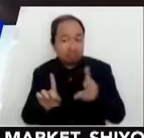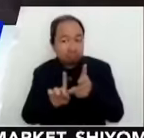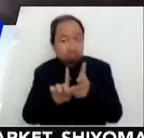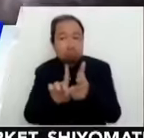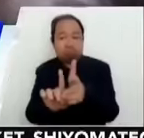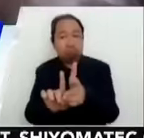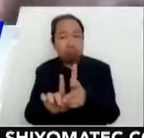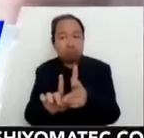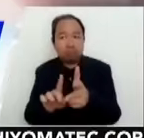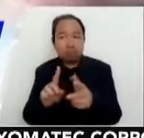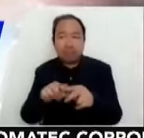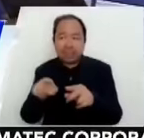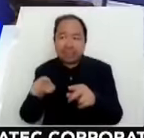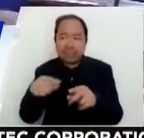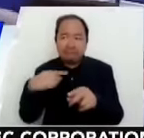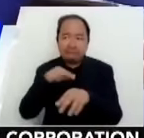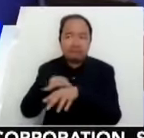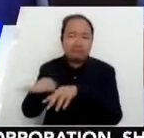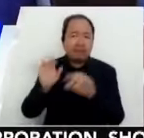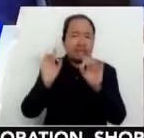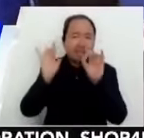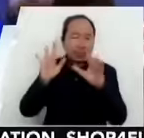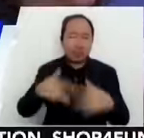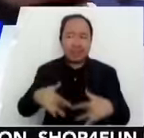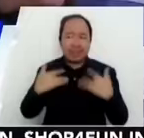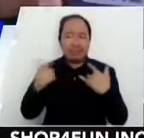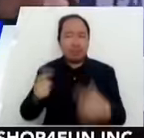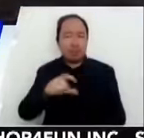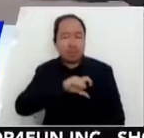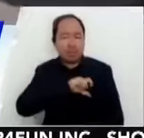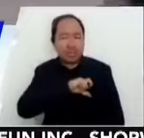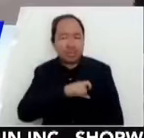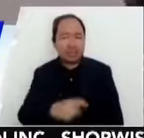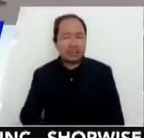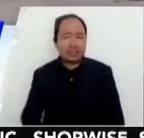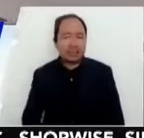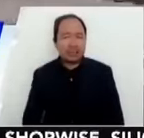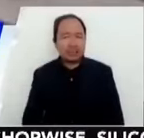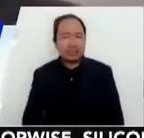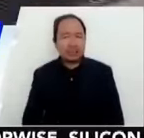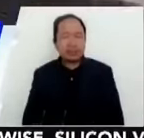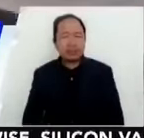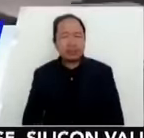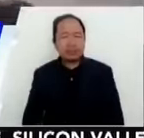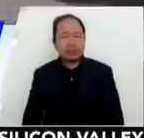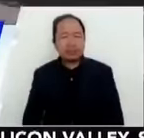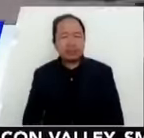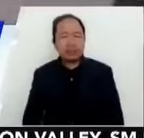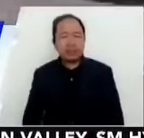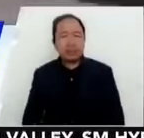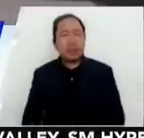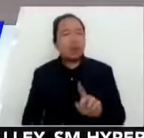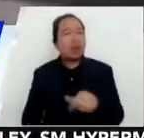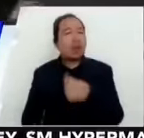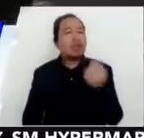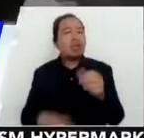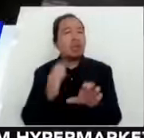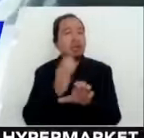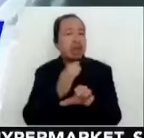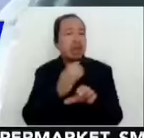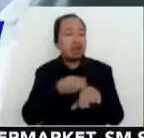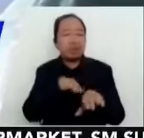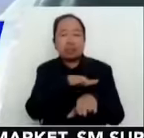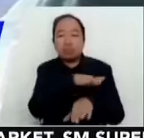Ini-endanger mo yung buhay ng mga enforcer. Diba? Sorry po. Meron ding SUV na pinatabi dahil dumaan din sa bus